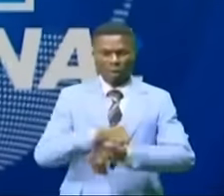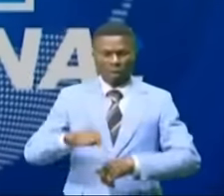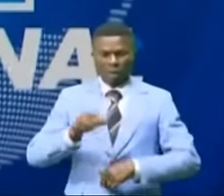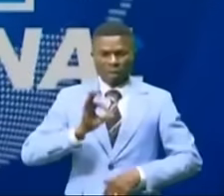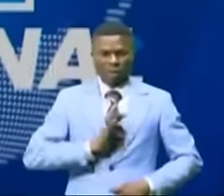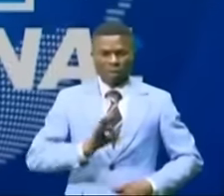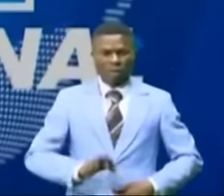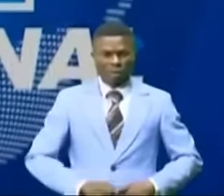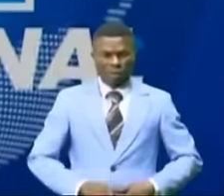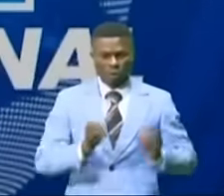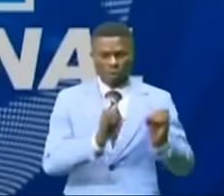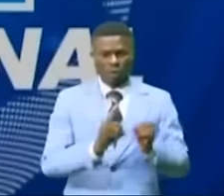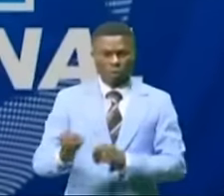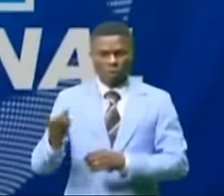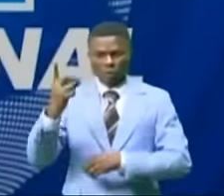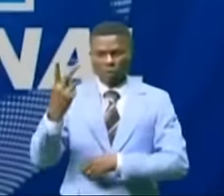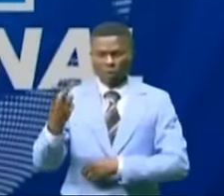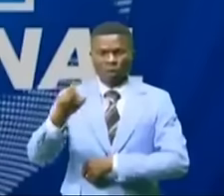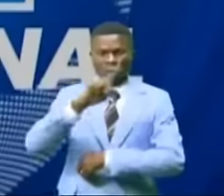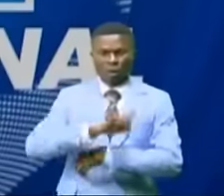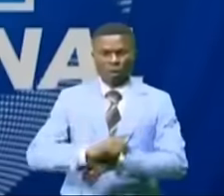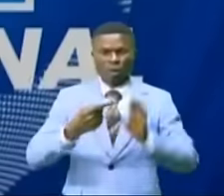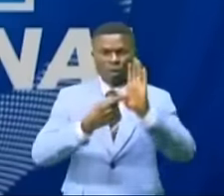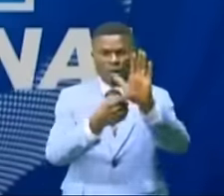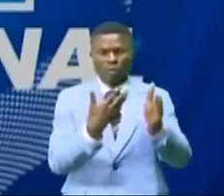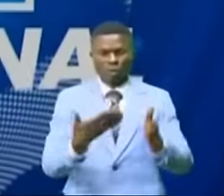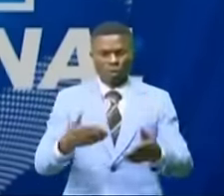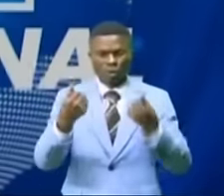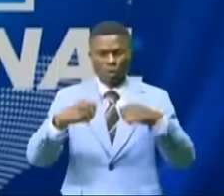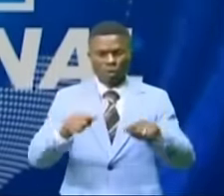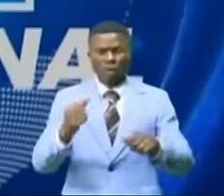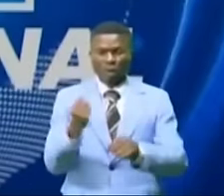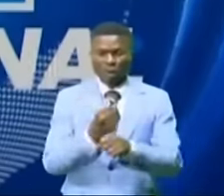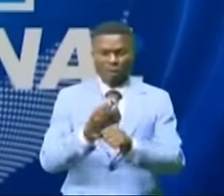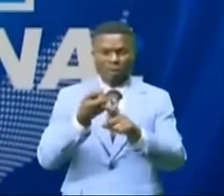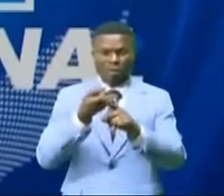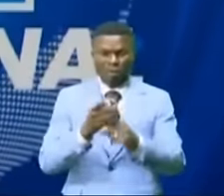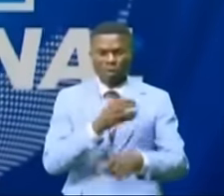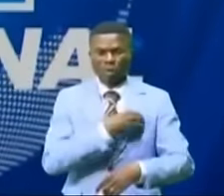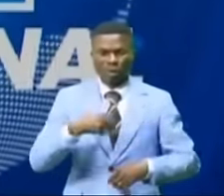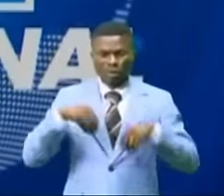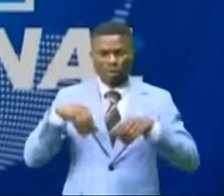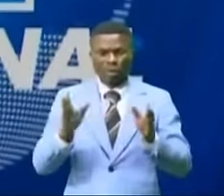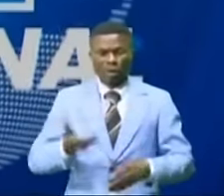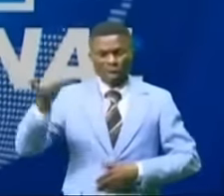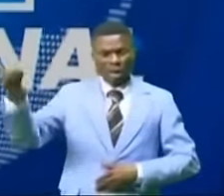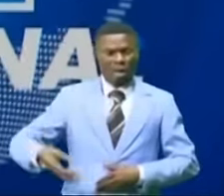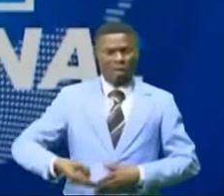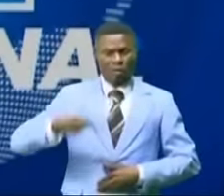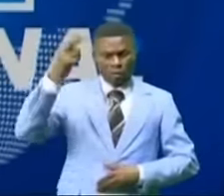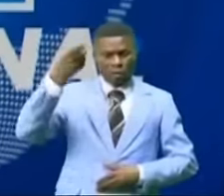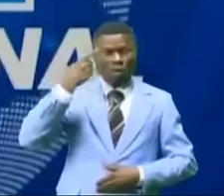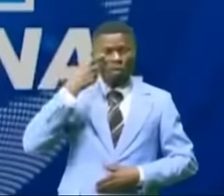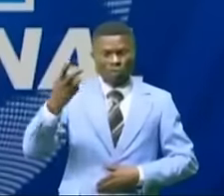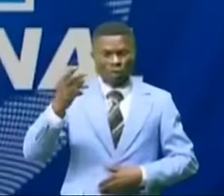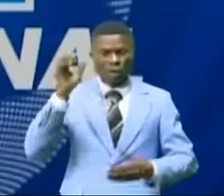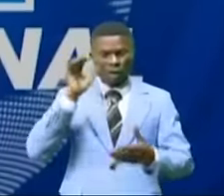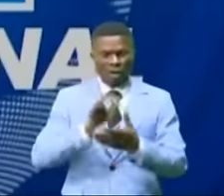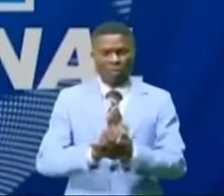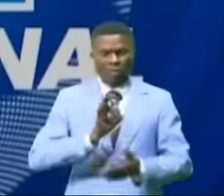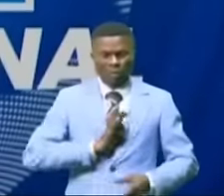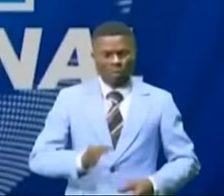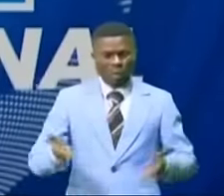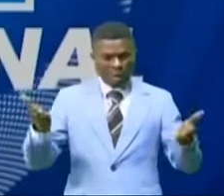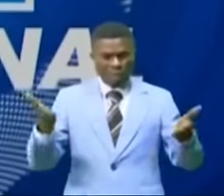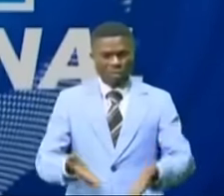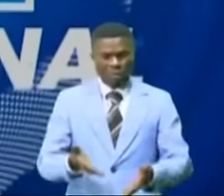chef de l'État, d'organiser deux jours d'exposition-vente œuvres des femmes congolaises parmi les invités de marque figure. La très distinguée